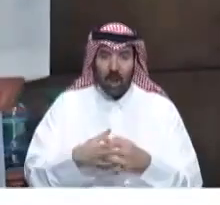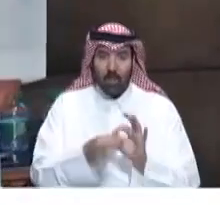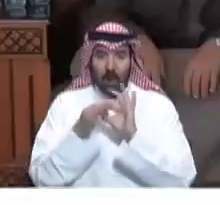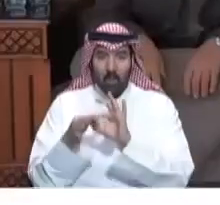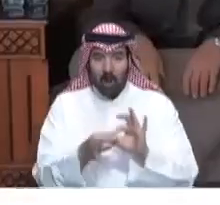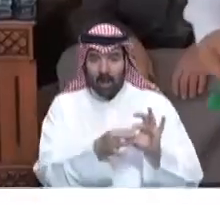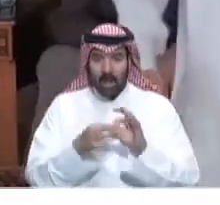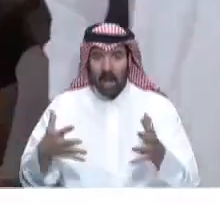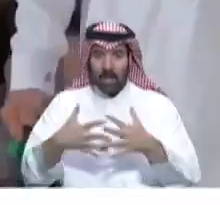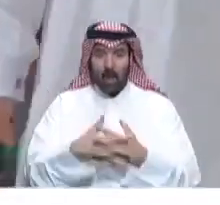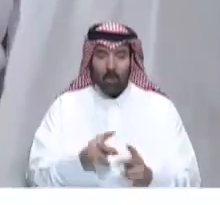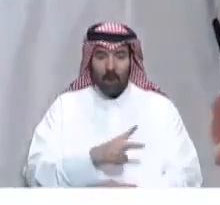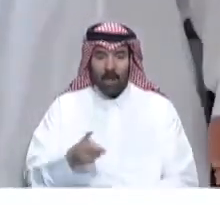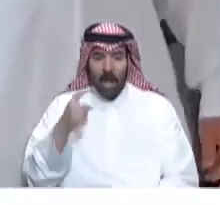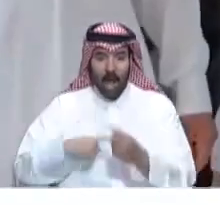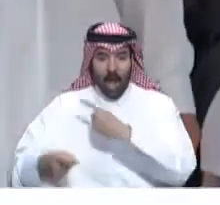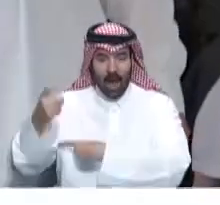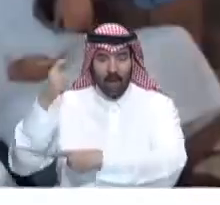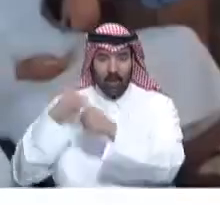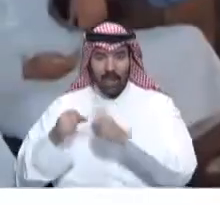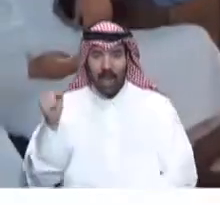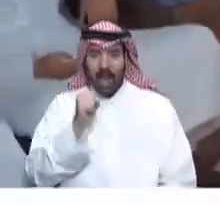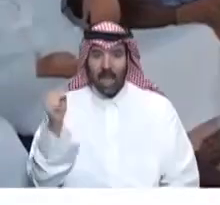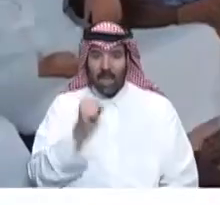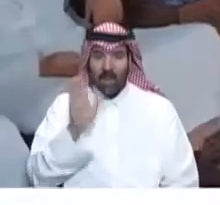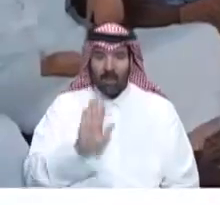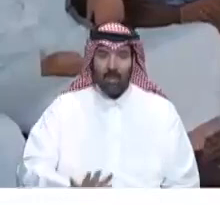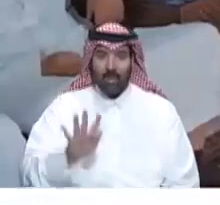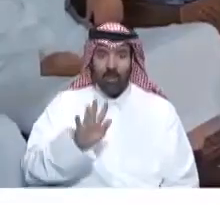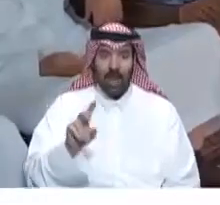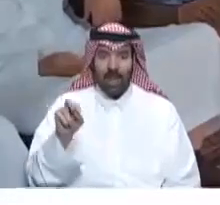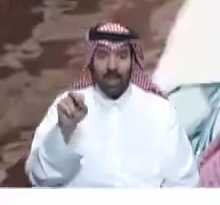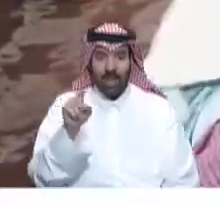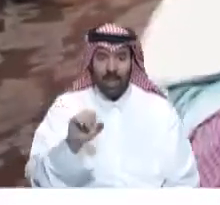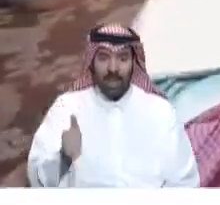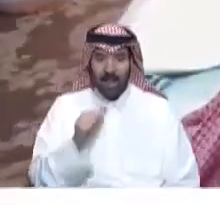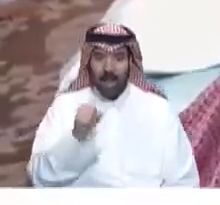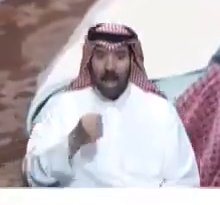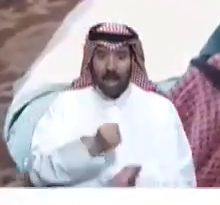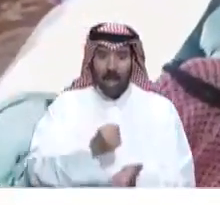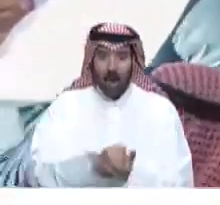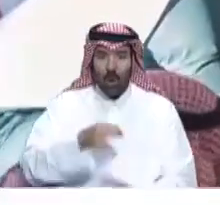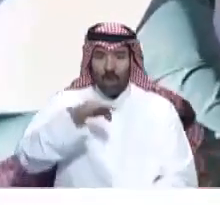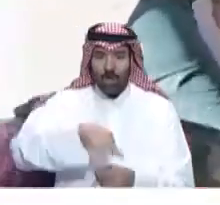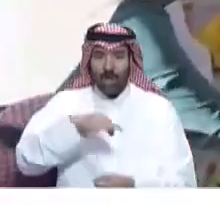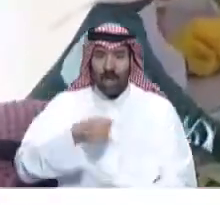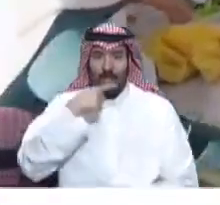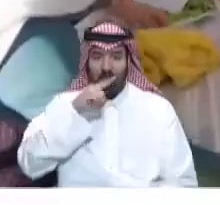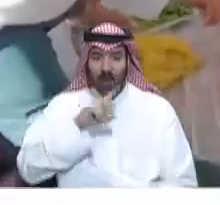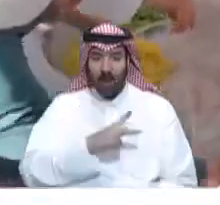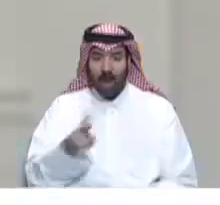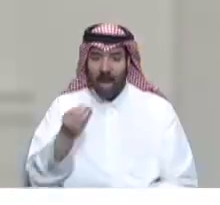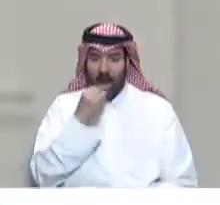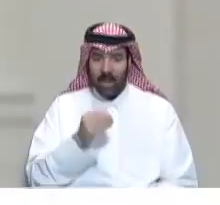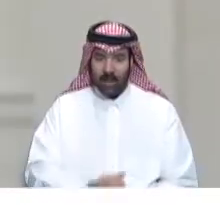والتآخي والتلاحم، مسترجعين عادات العيد القديمة بالقريات وتقديم القهوة والشاي والتمر